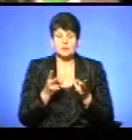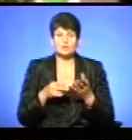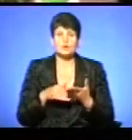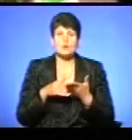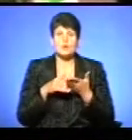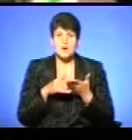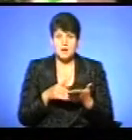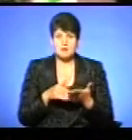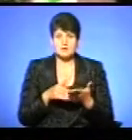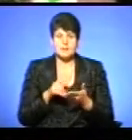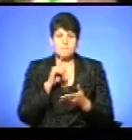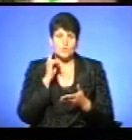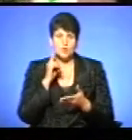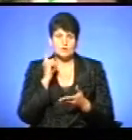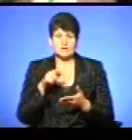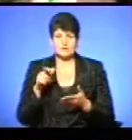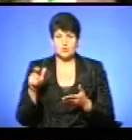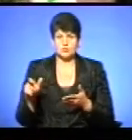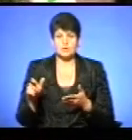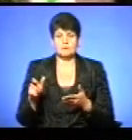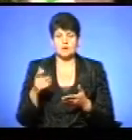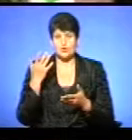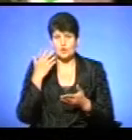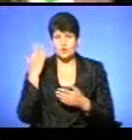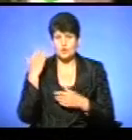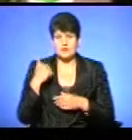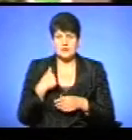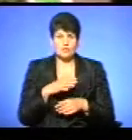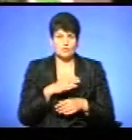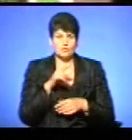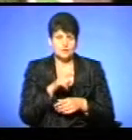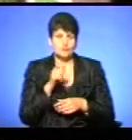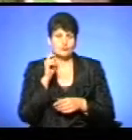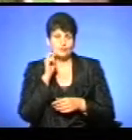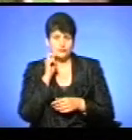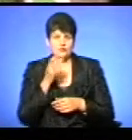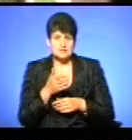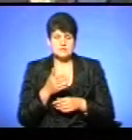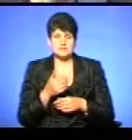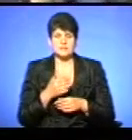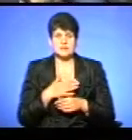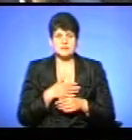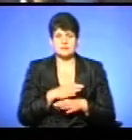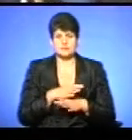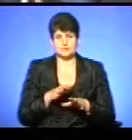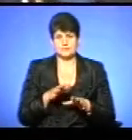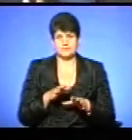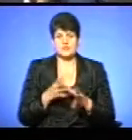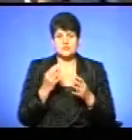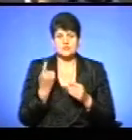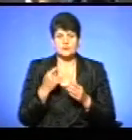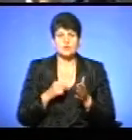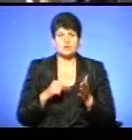допомагати молодим людям, оскільки коли я був в їхньому віці, такого в нас не було. Ще одна точка